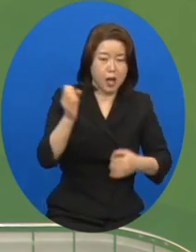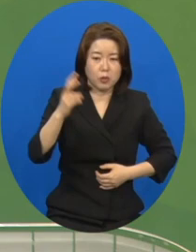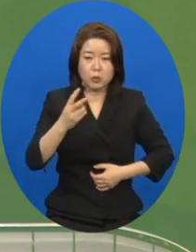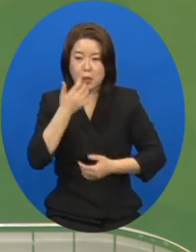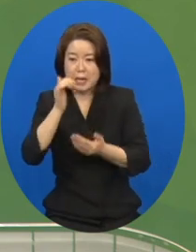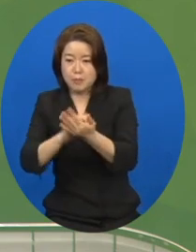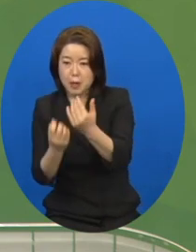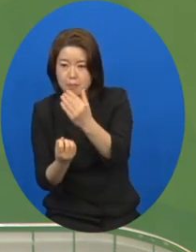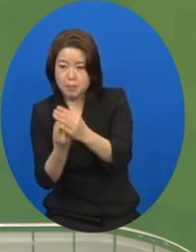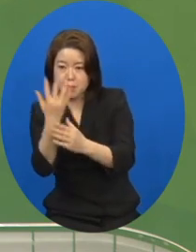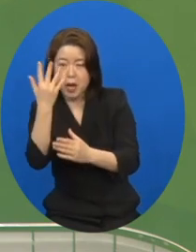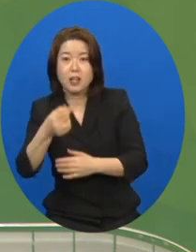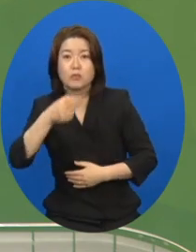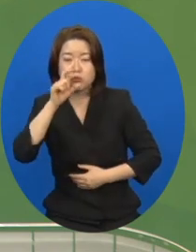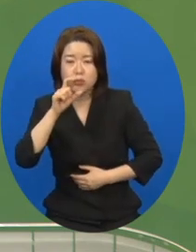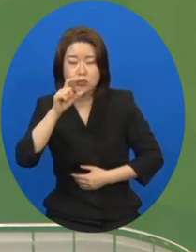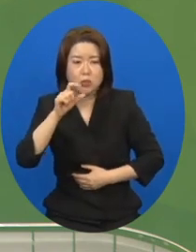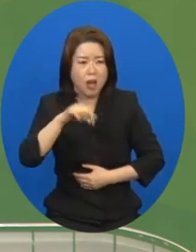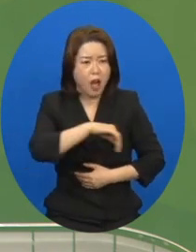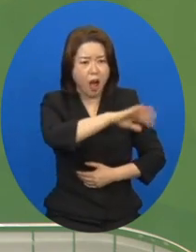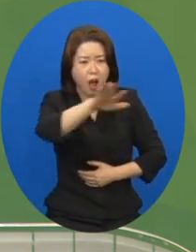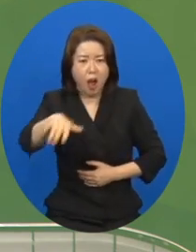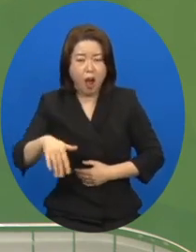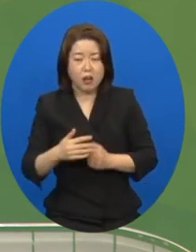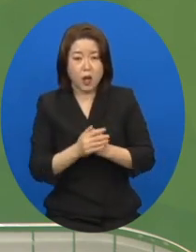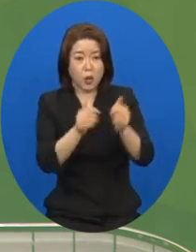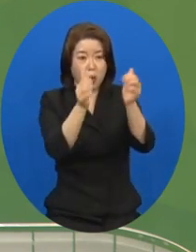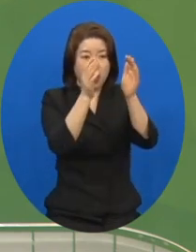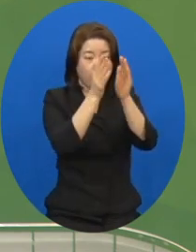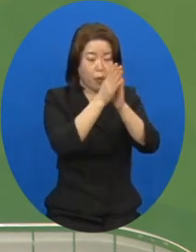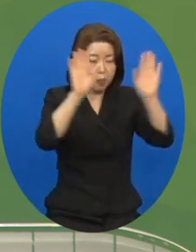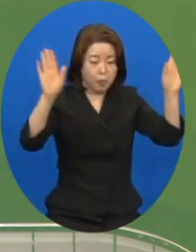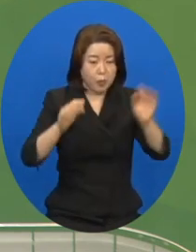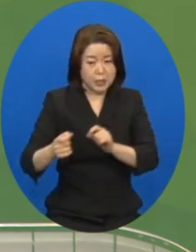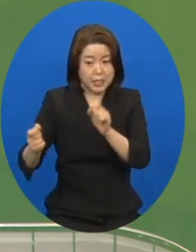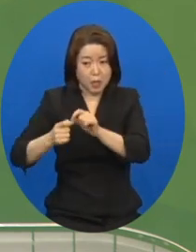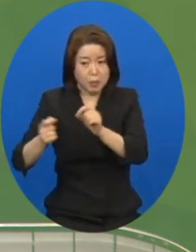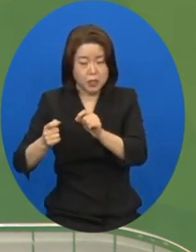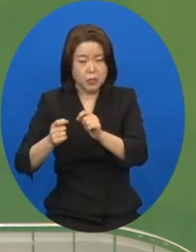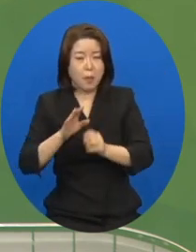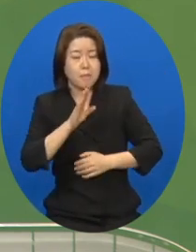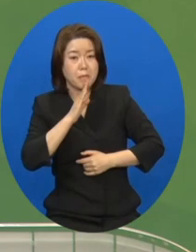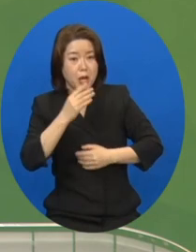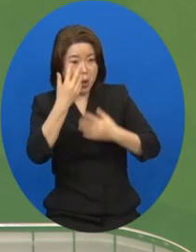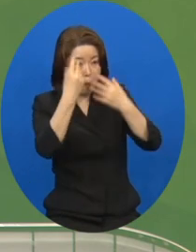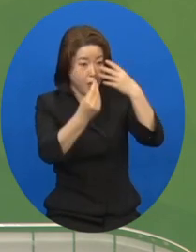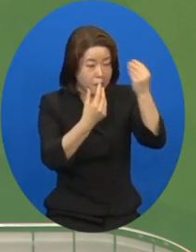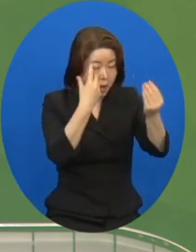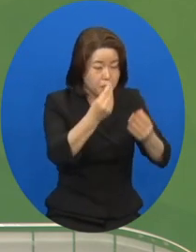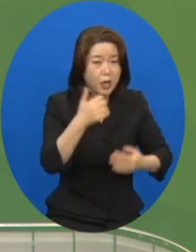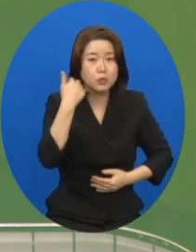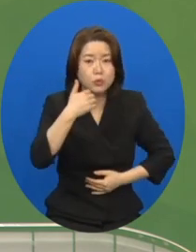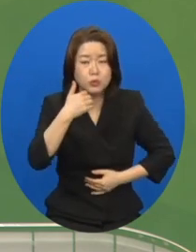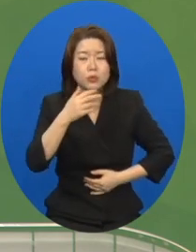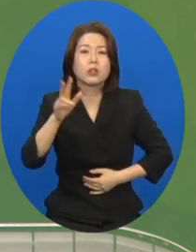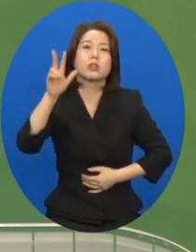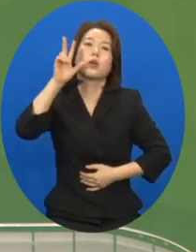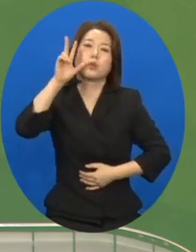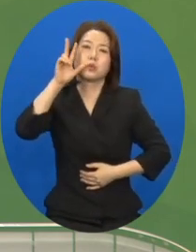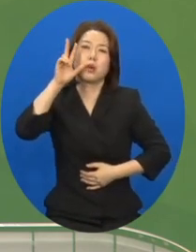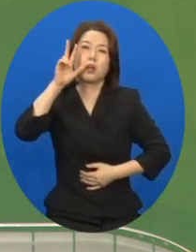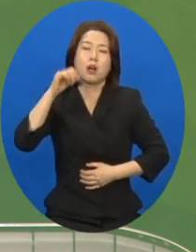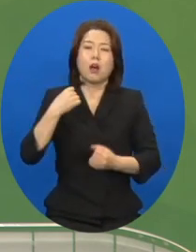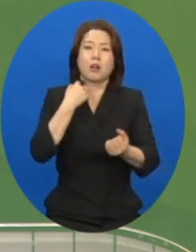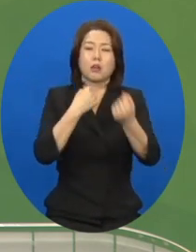터져나오는 물, 그 모든 걸 바로 모세 옆에서 다 본 사람입니다. 그런데도 여호수아는